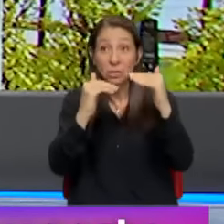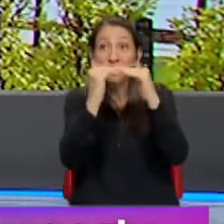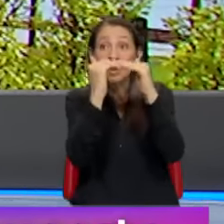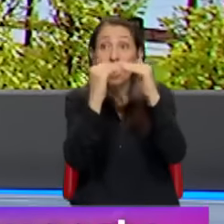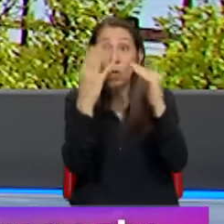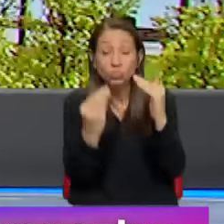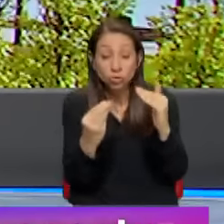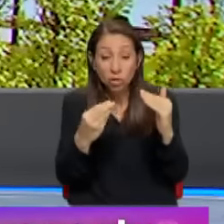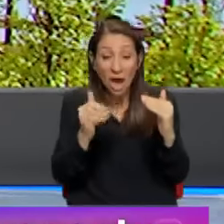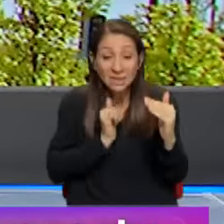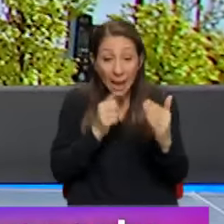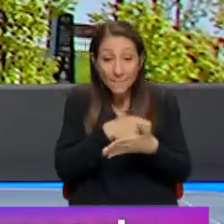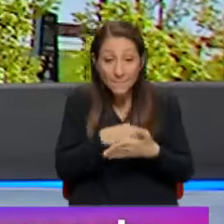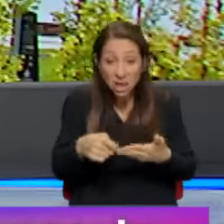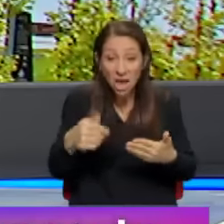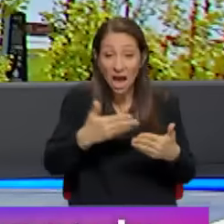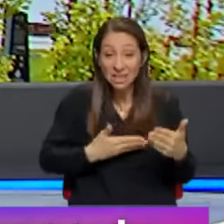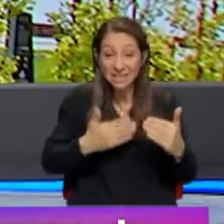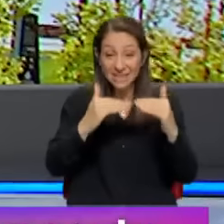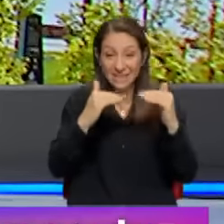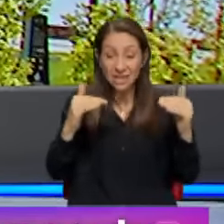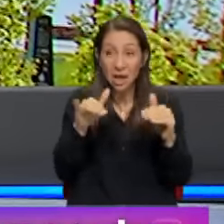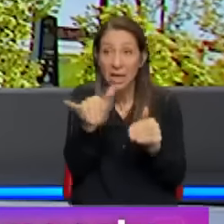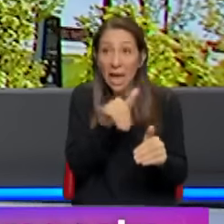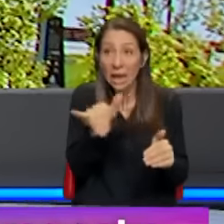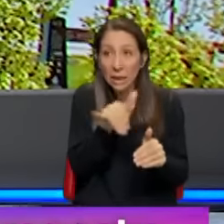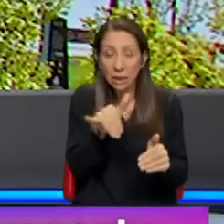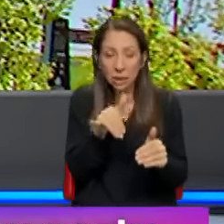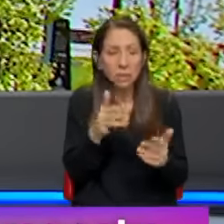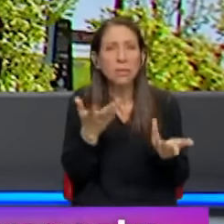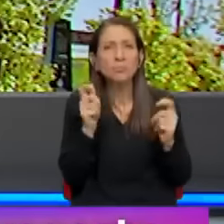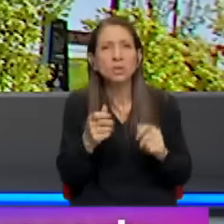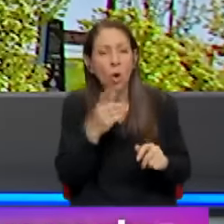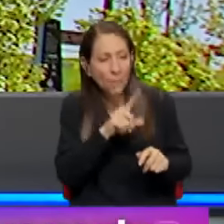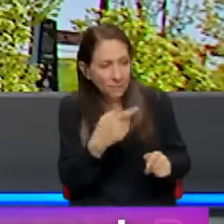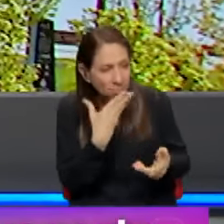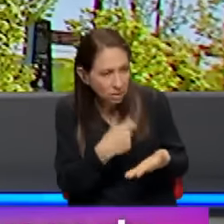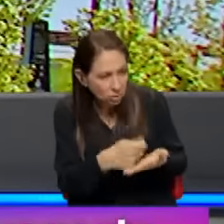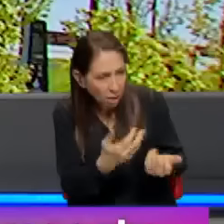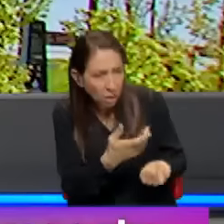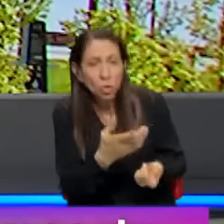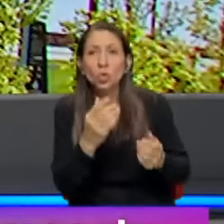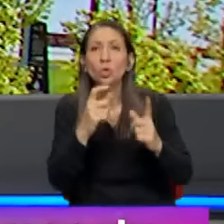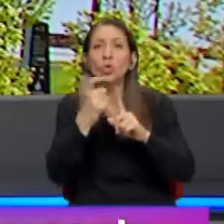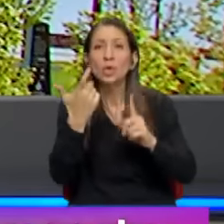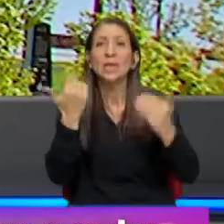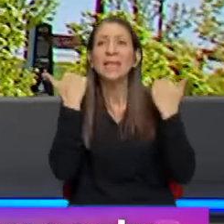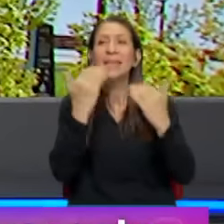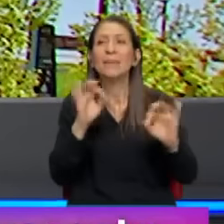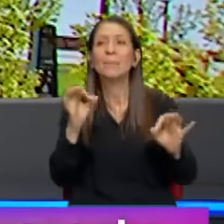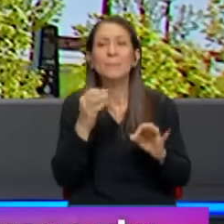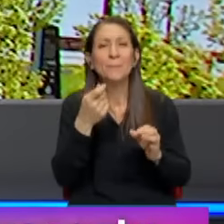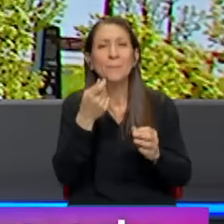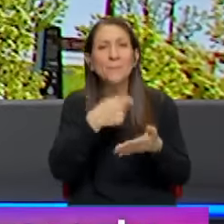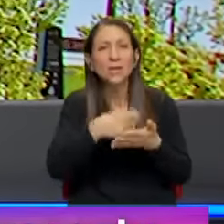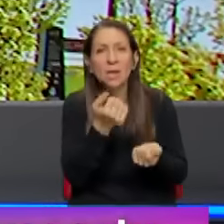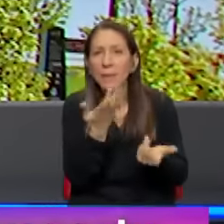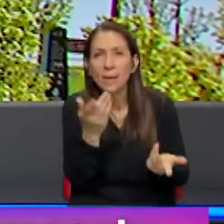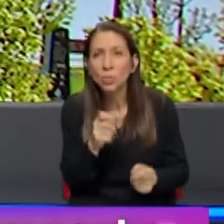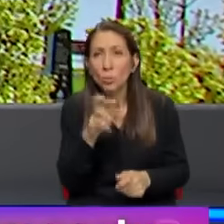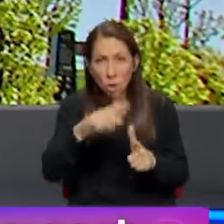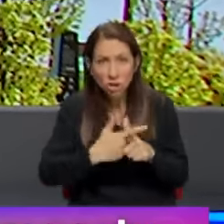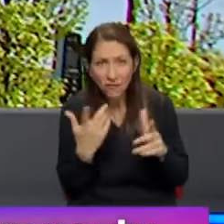dayanmış. Asgari ücretle açlık sınırı birbirini yakalamış. Ne yapacak peki 10 bin lira alanlar? Dul ve yetim aylığı alanlar ne yapacak? Bununla ilgili